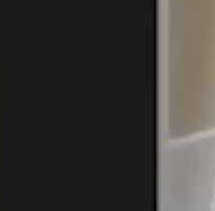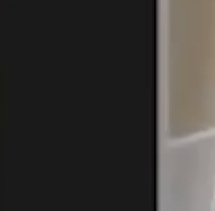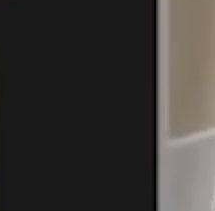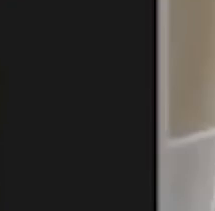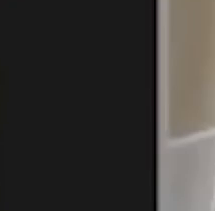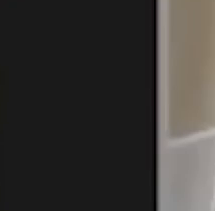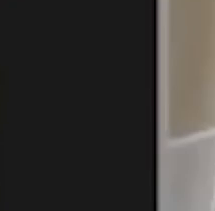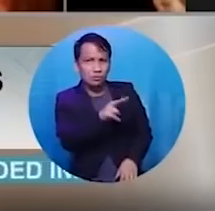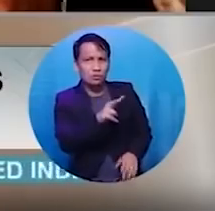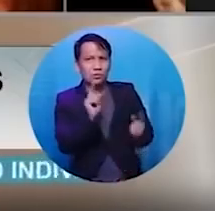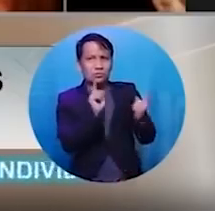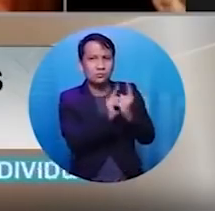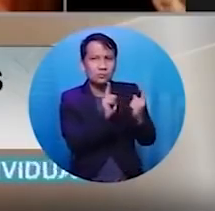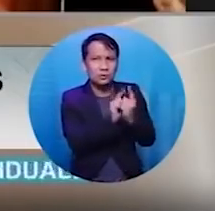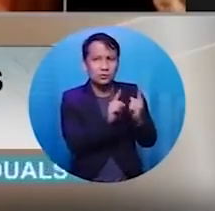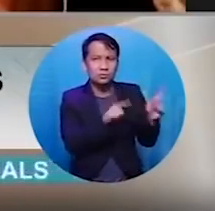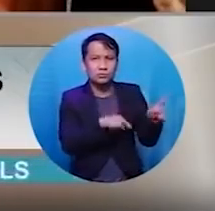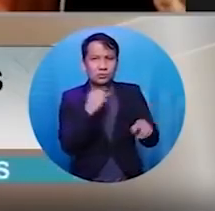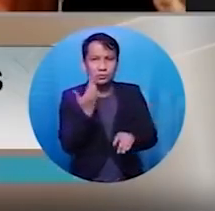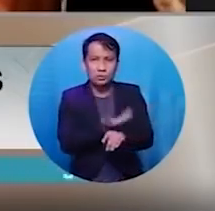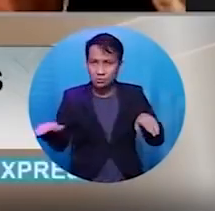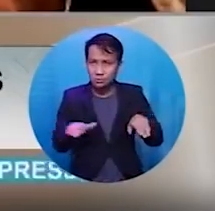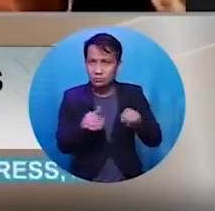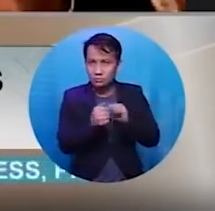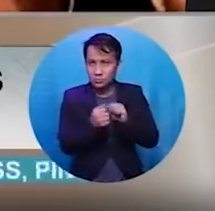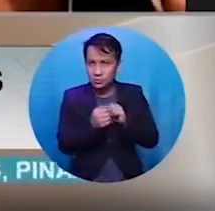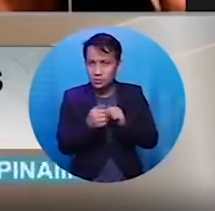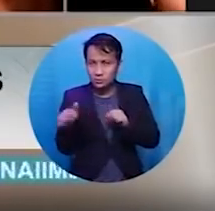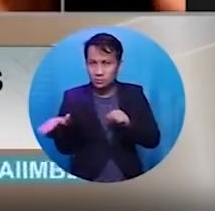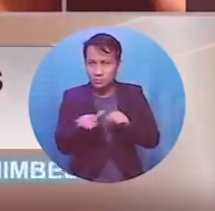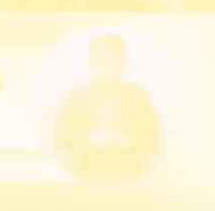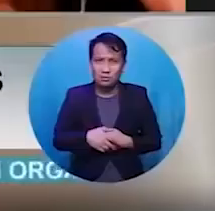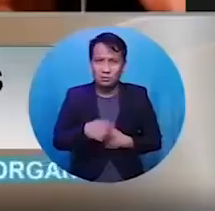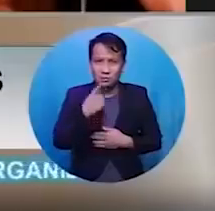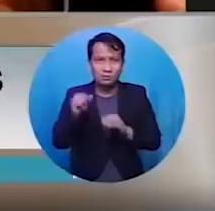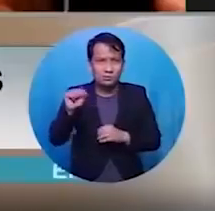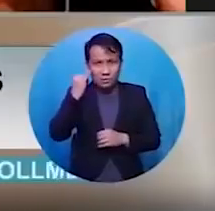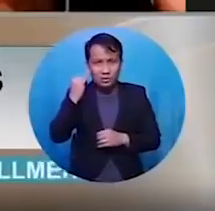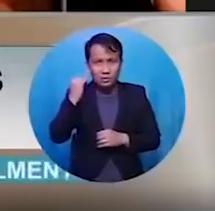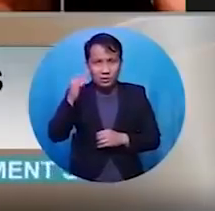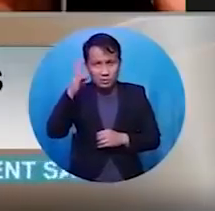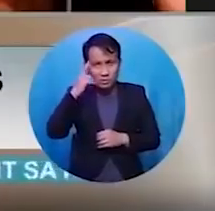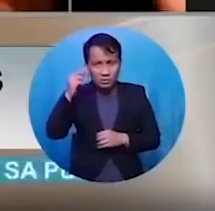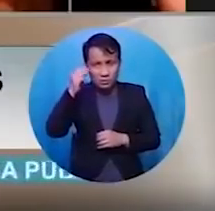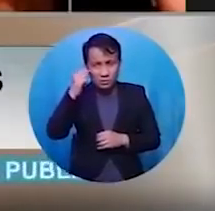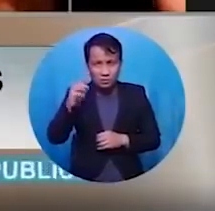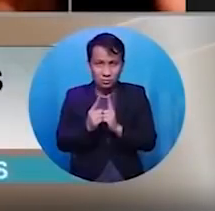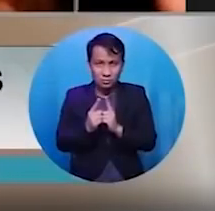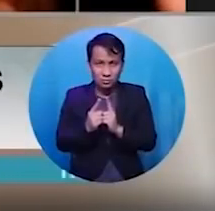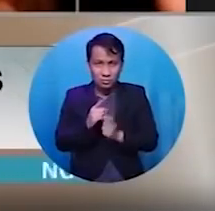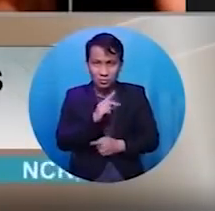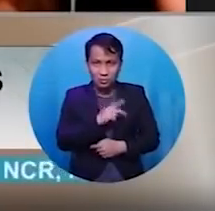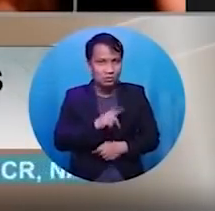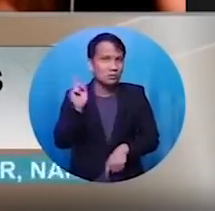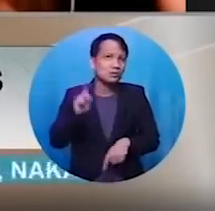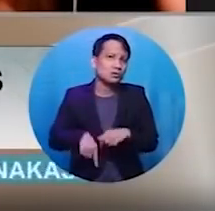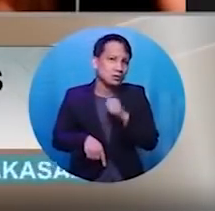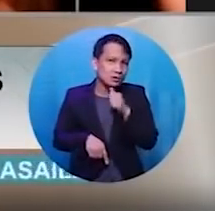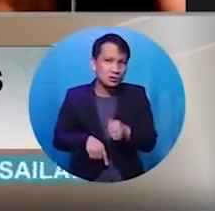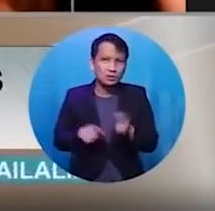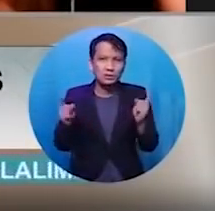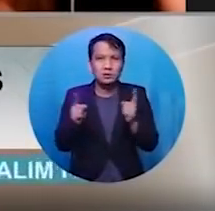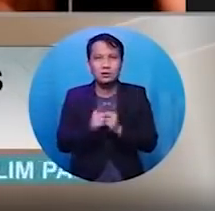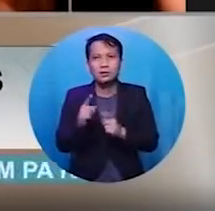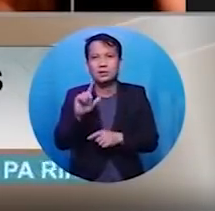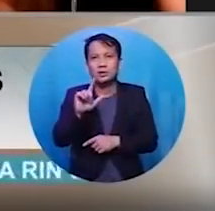inupak ka nakikita kayo! Pati anak niya sinasakay! Now, ma'am, hindi pa pala kayo nakita ni sir? Hindi pa, idol. So,